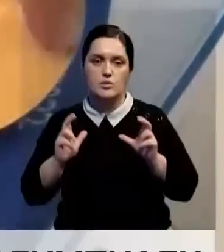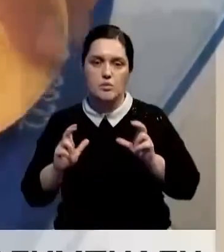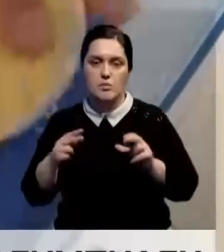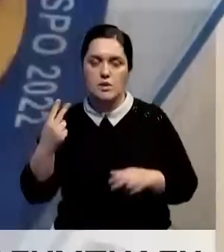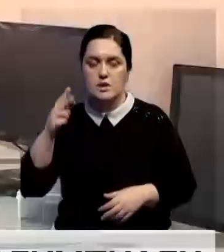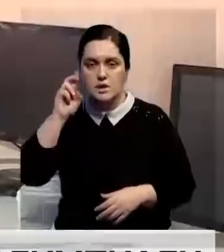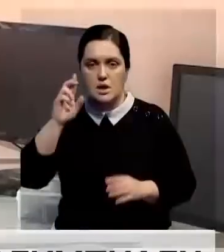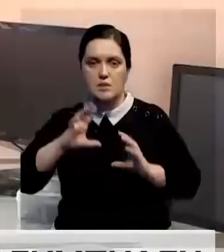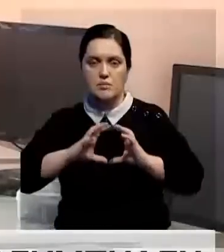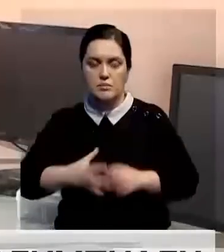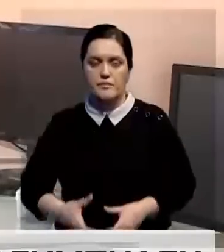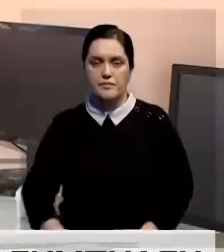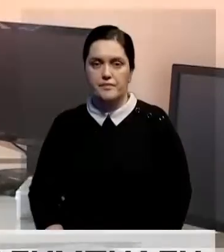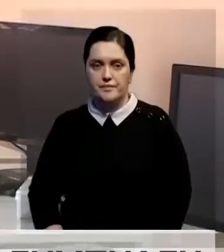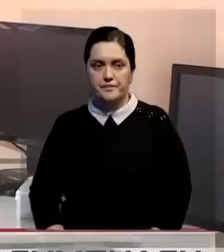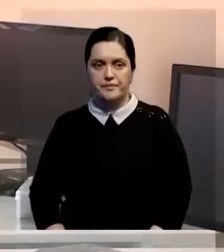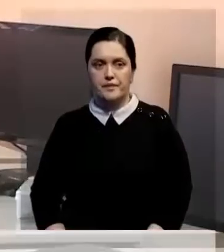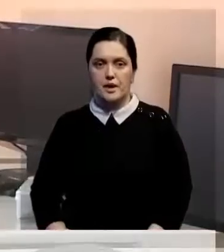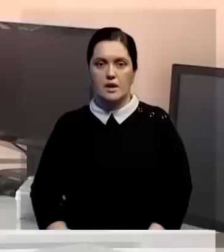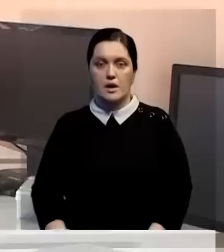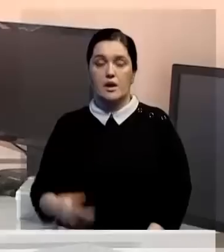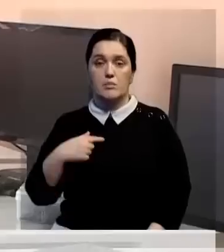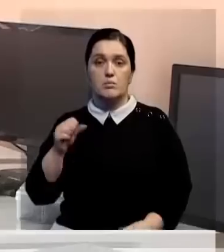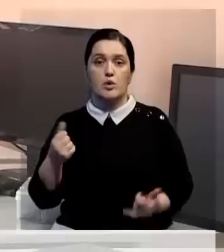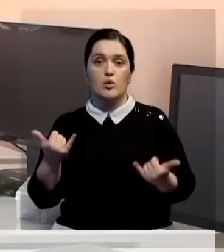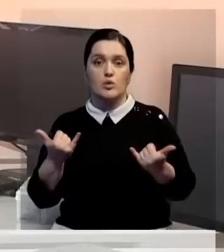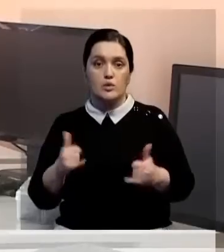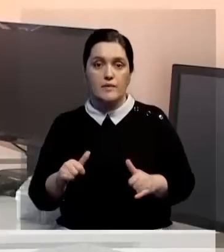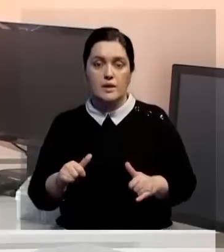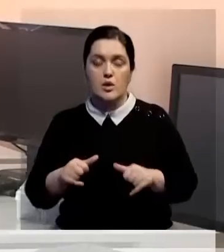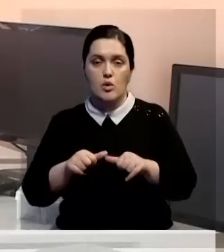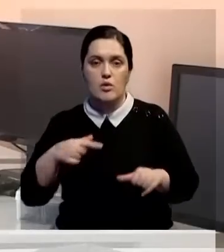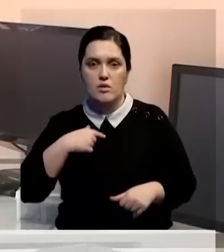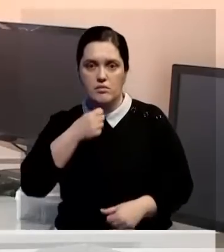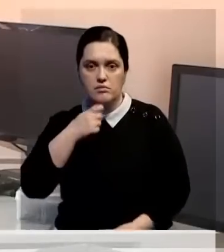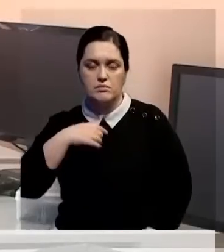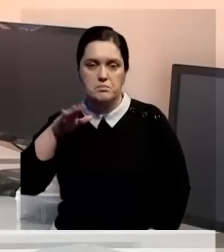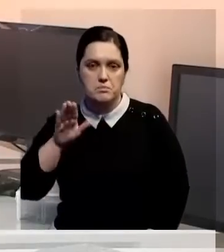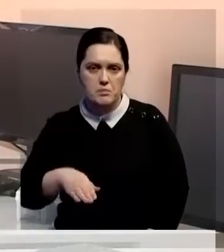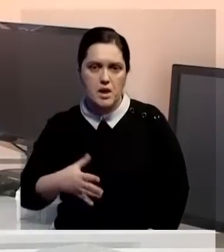20 стран мира. Вполне мог удивить жюри своим возрастом, так как все